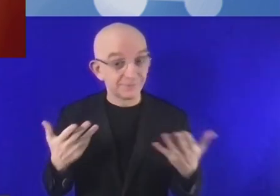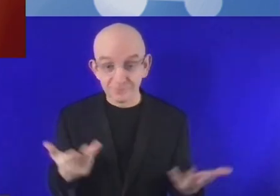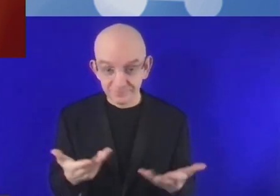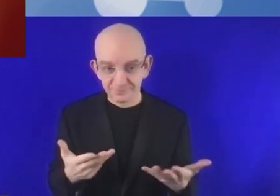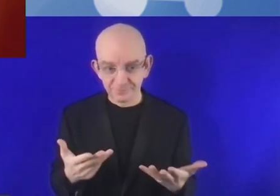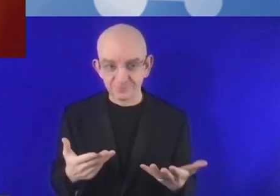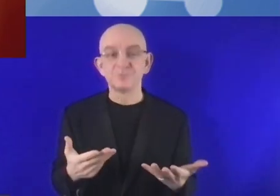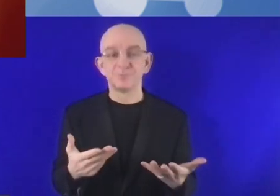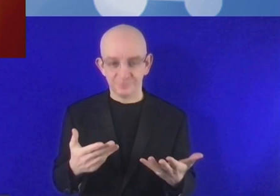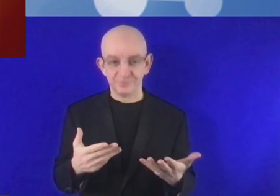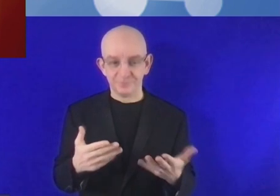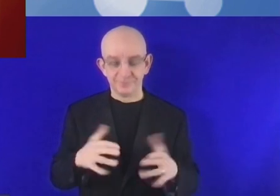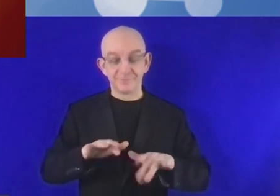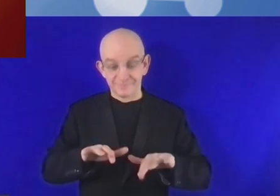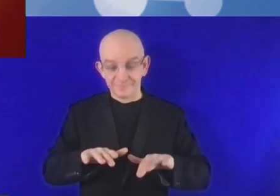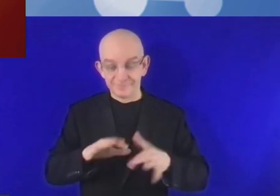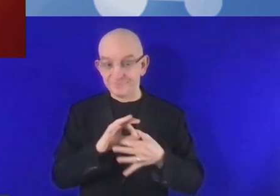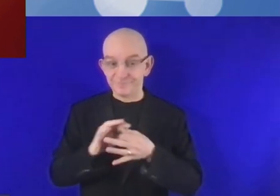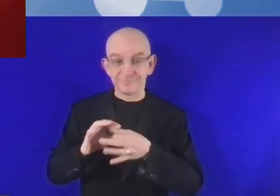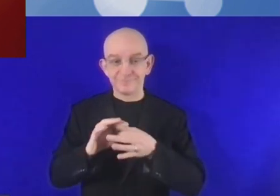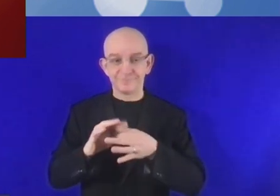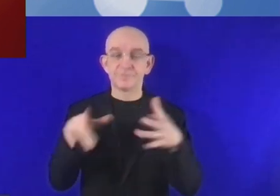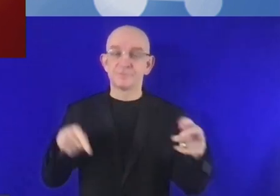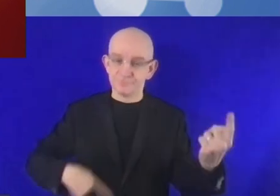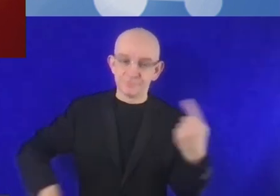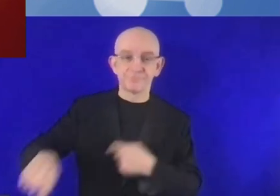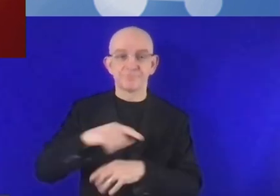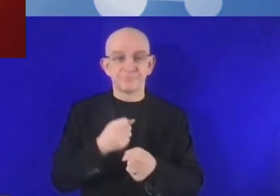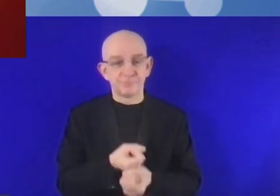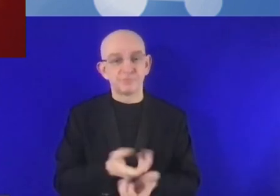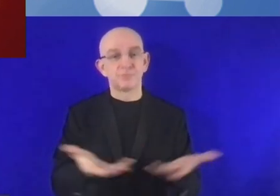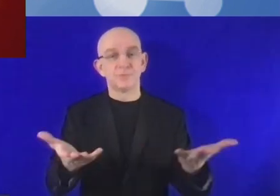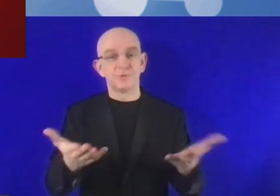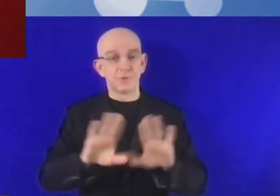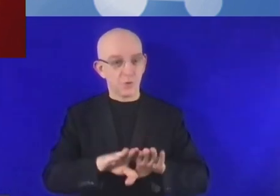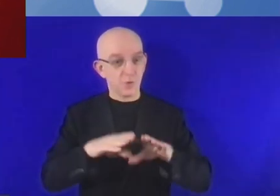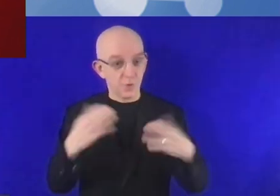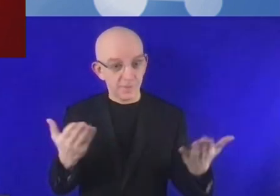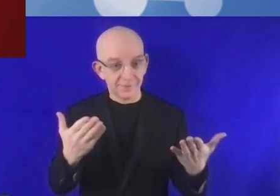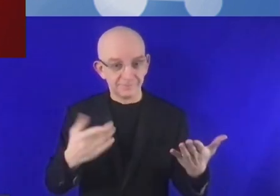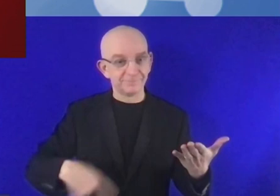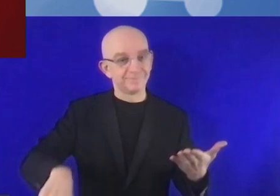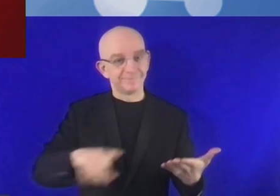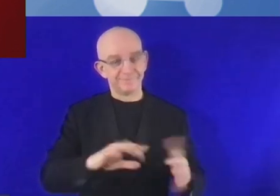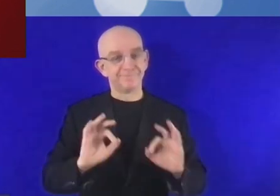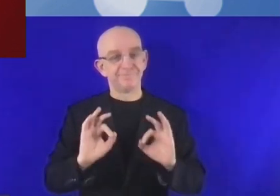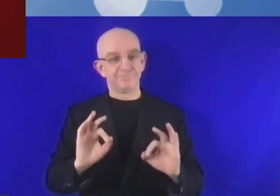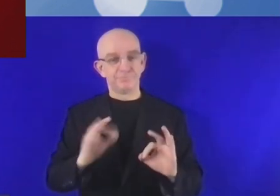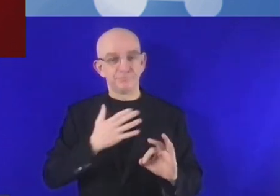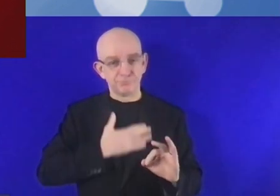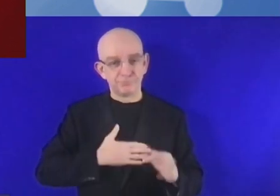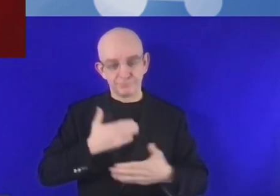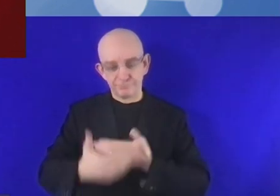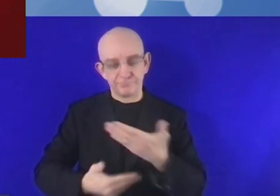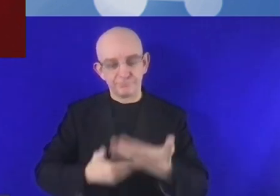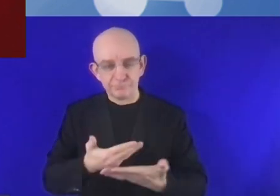Zjednoczony Internet. Wolny, otwarty i bez podziałów. Chcę życzyć